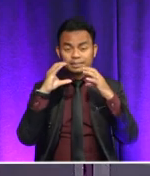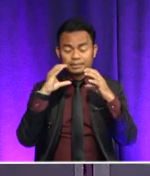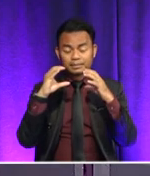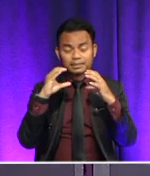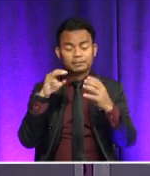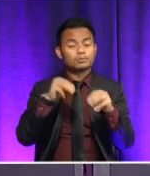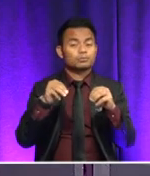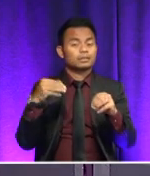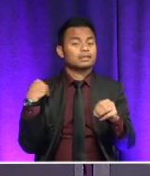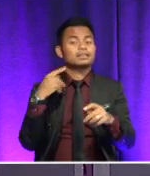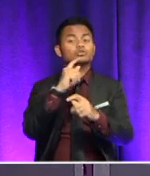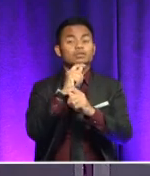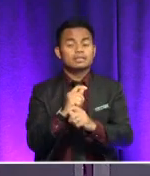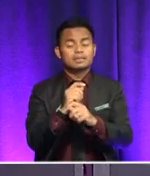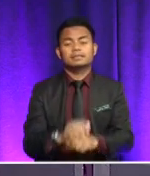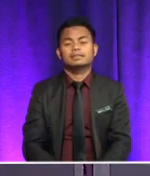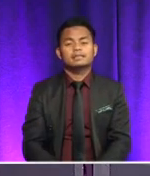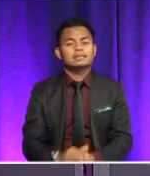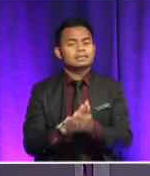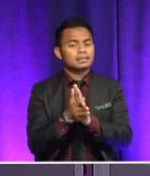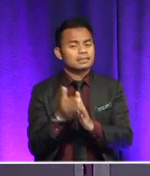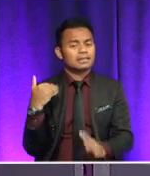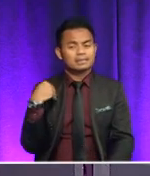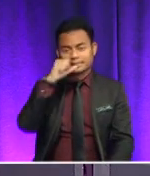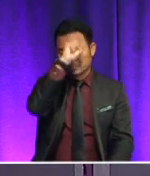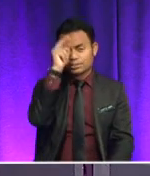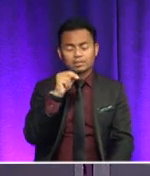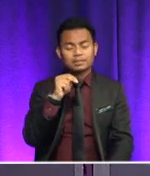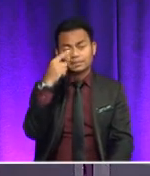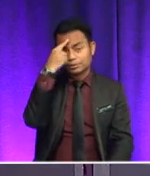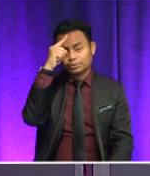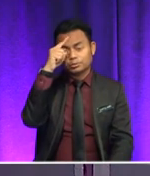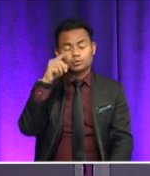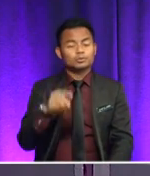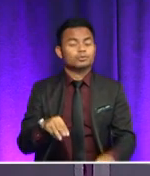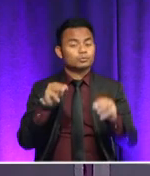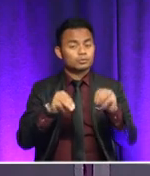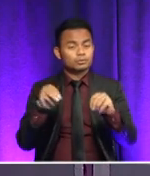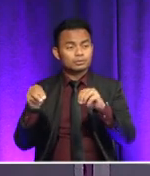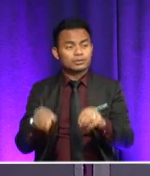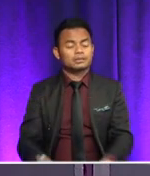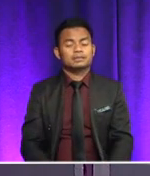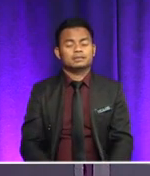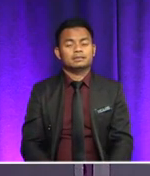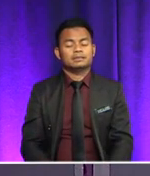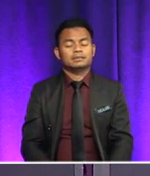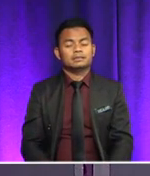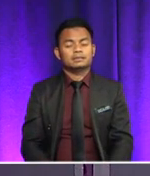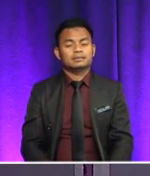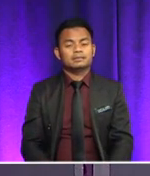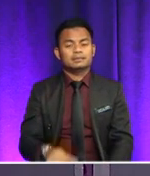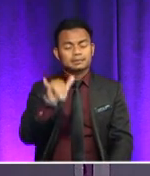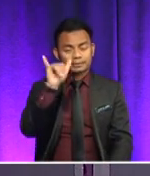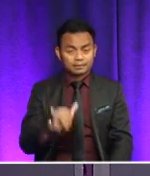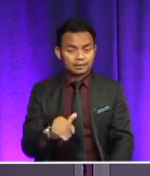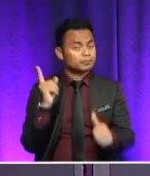gambarnya Iya betul jadi saya ada soalnya lah untuk anak-anak murid saya jadi saya soalnya yang pertama